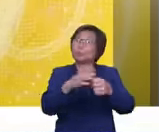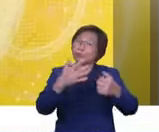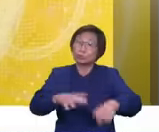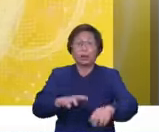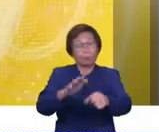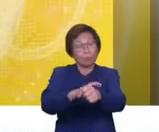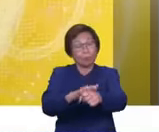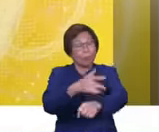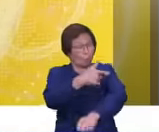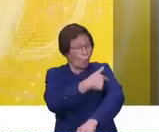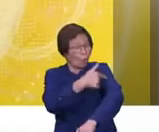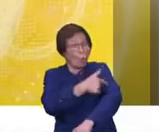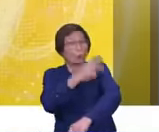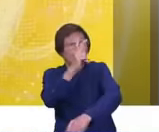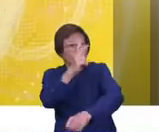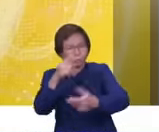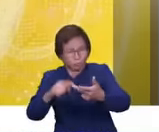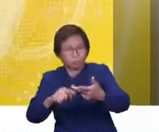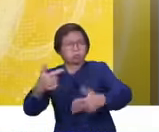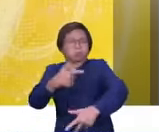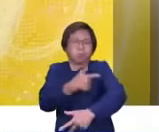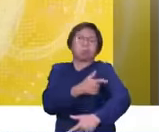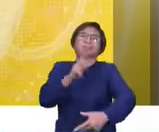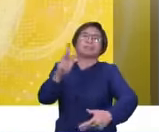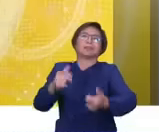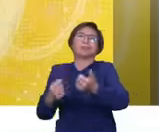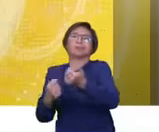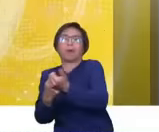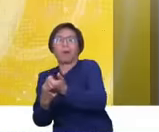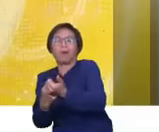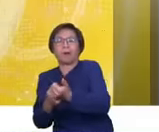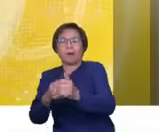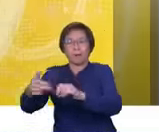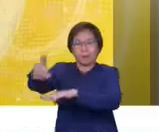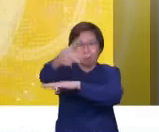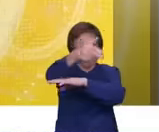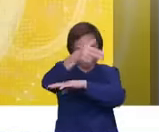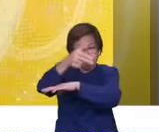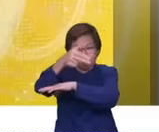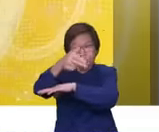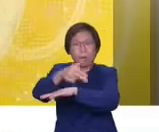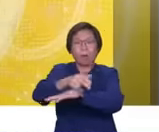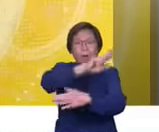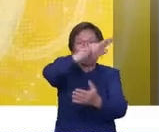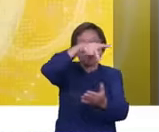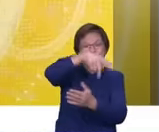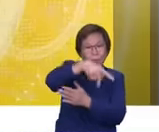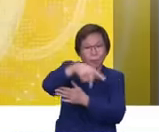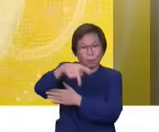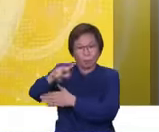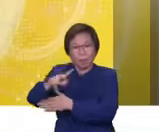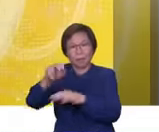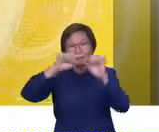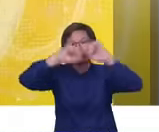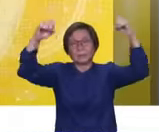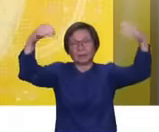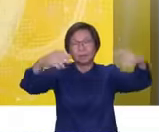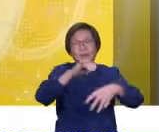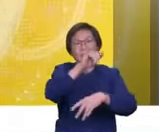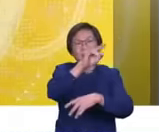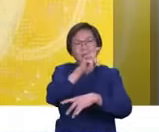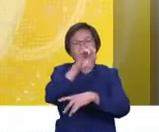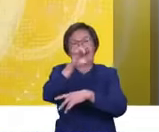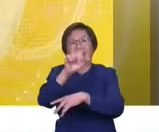lengkap kedua dosbox in ke Wisma belas tinjauan arti MB pusat pemberian vaksin TV stadium